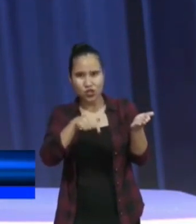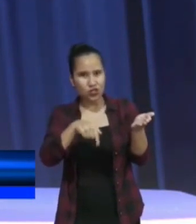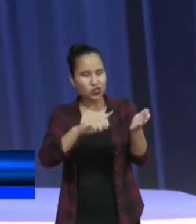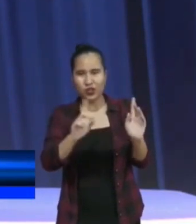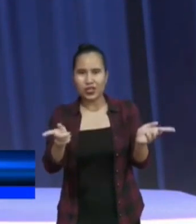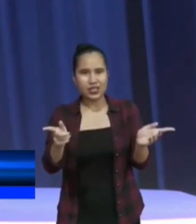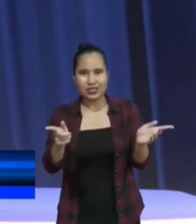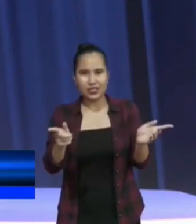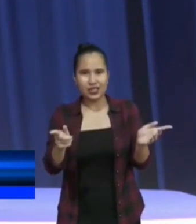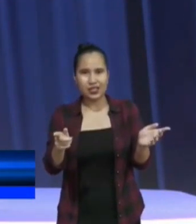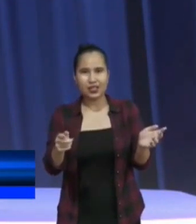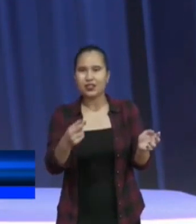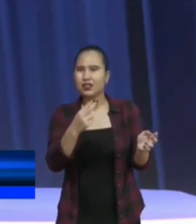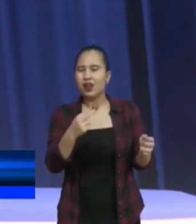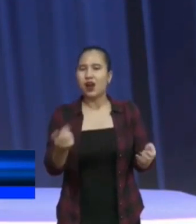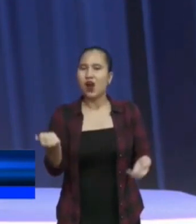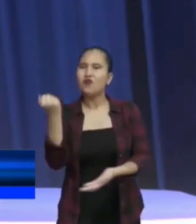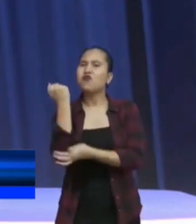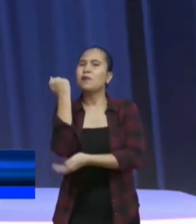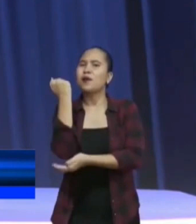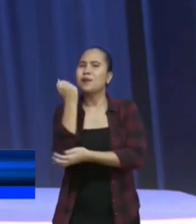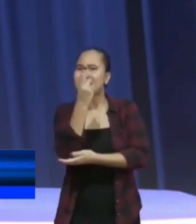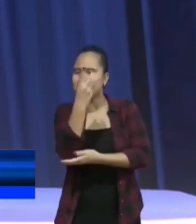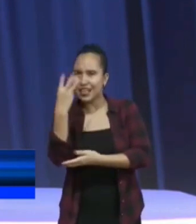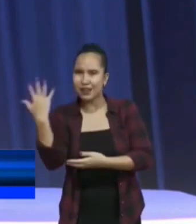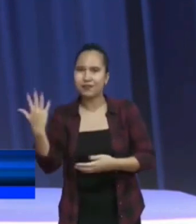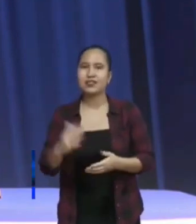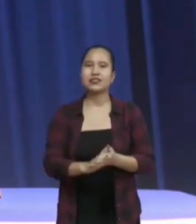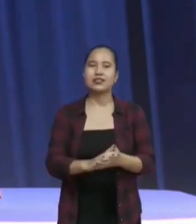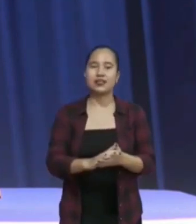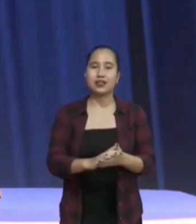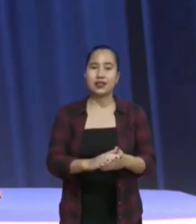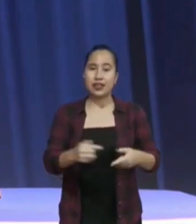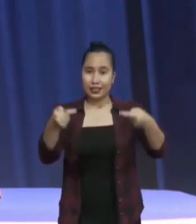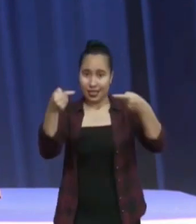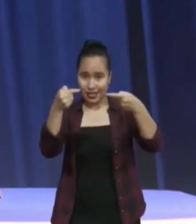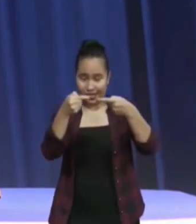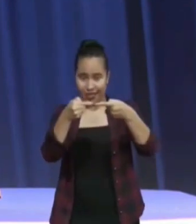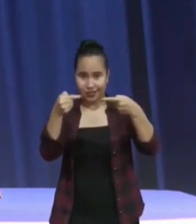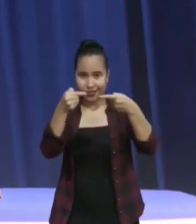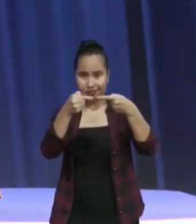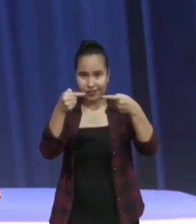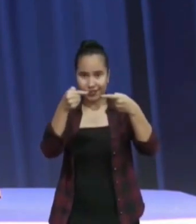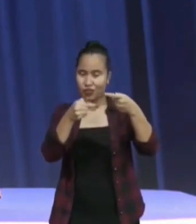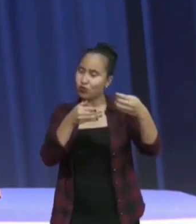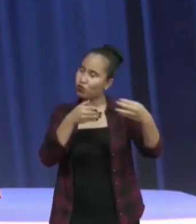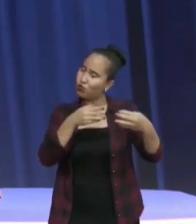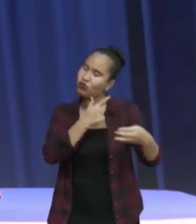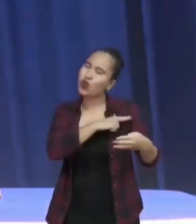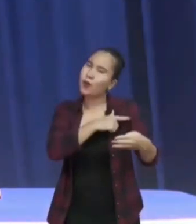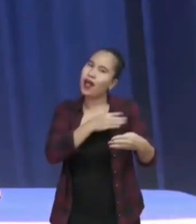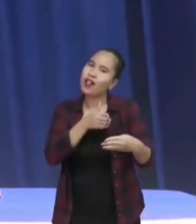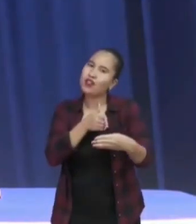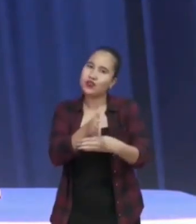is van manipulatie. De testen zijn zoals gewoonlijks nog steeds doorgegaan